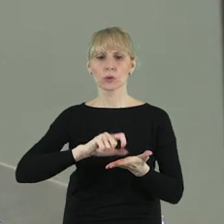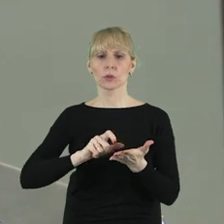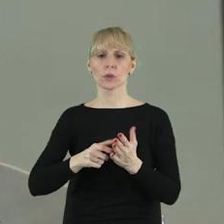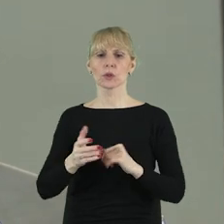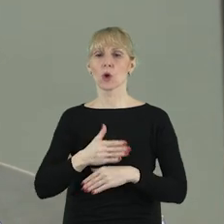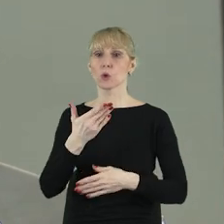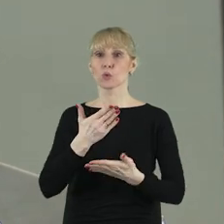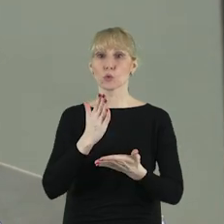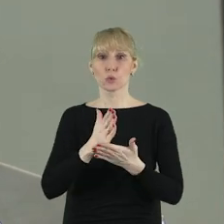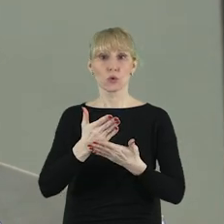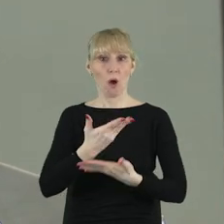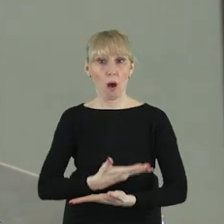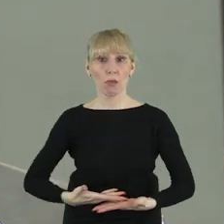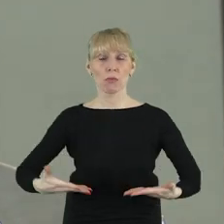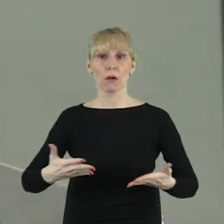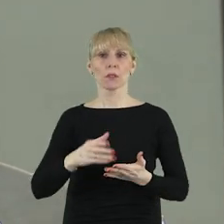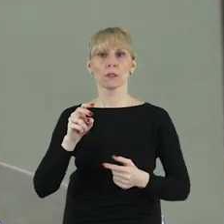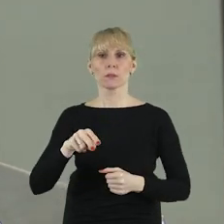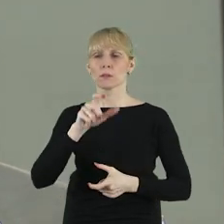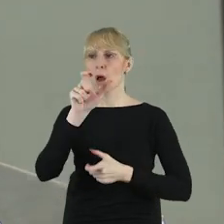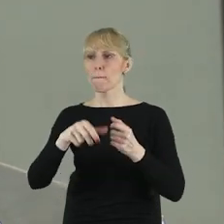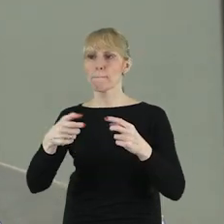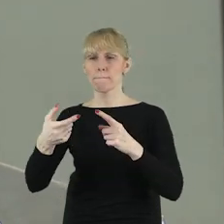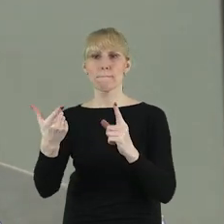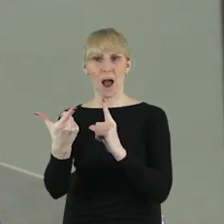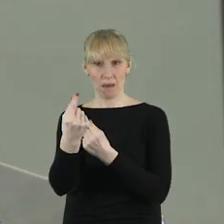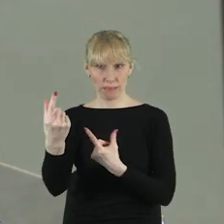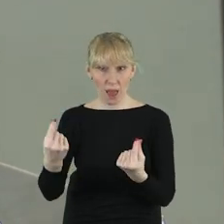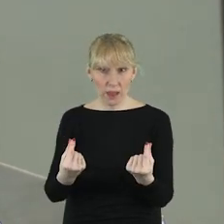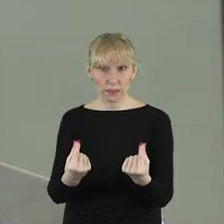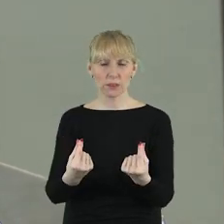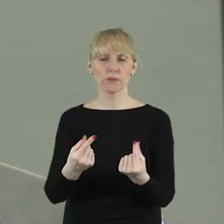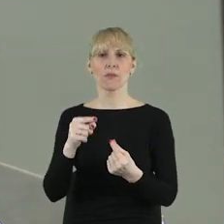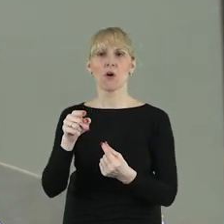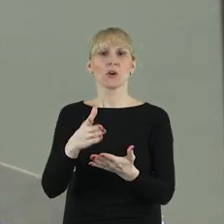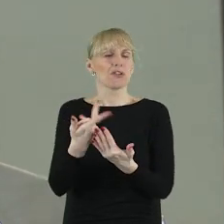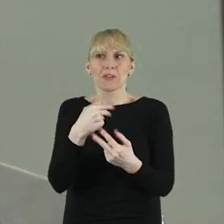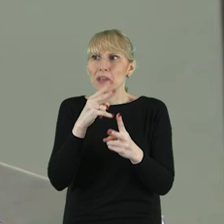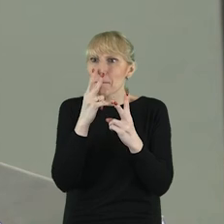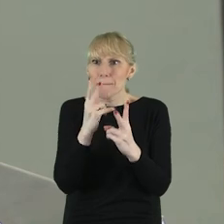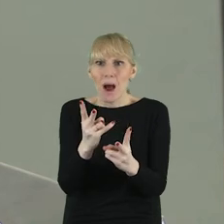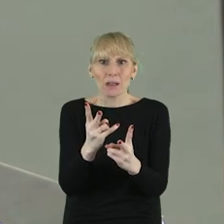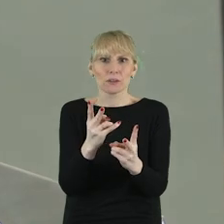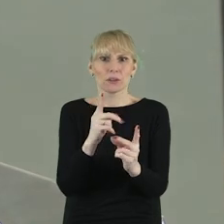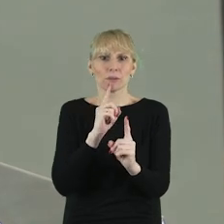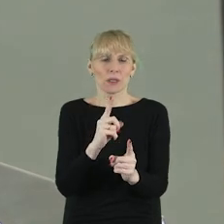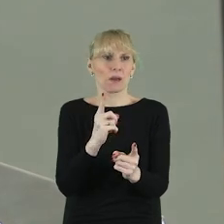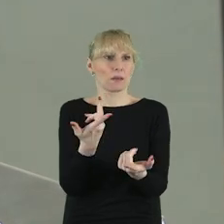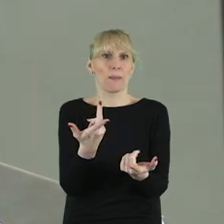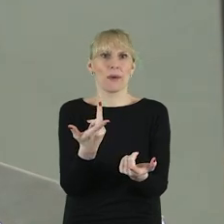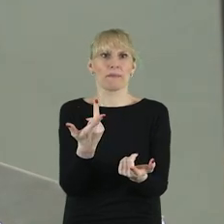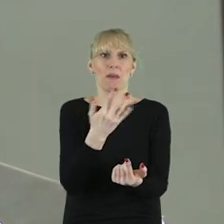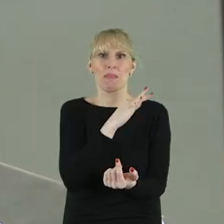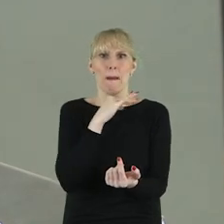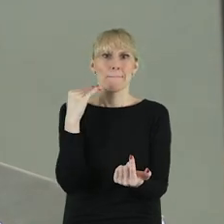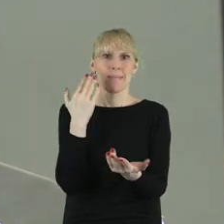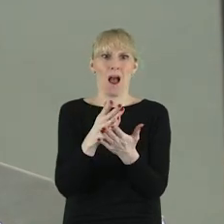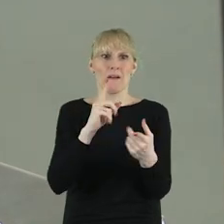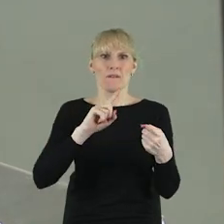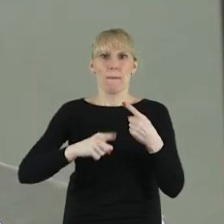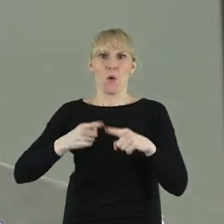cechami są oddolność, pracy różnych interesariuszy, partnerstwo i niepatrzenie na barwy